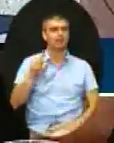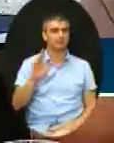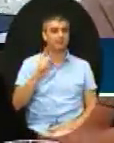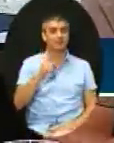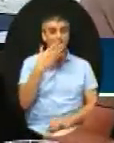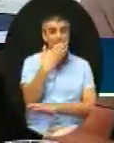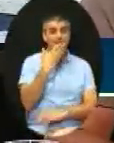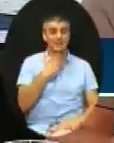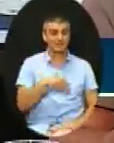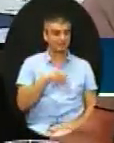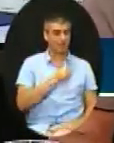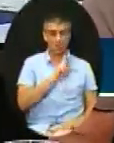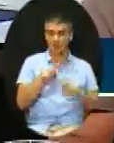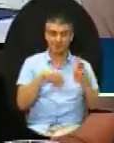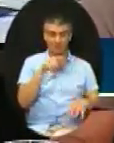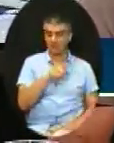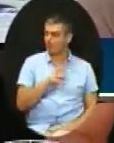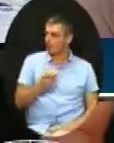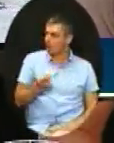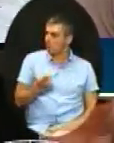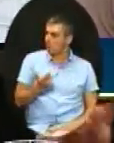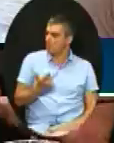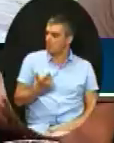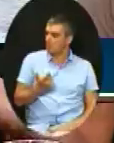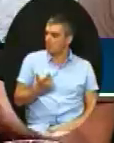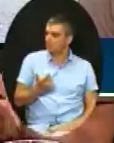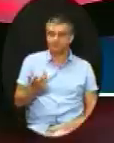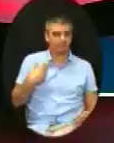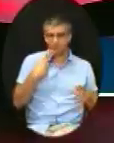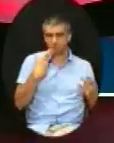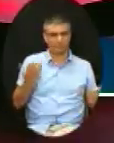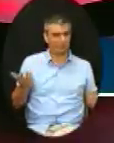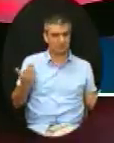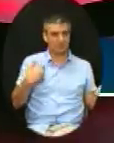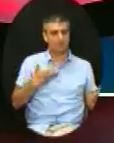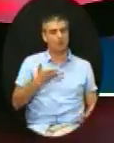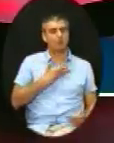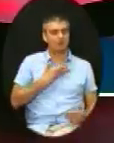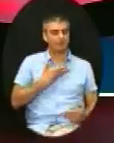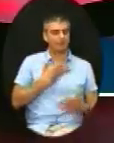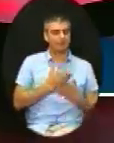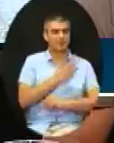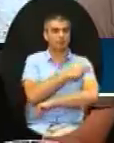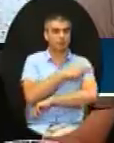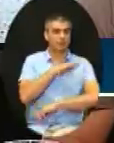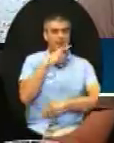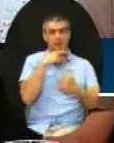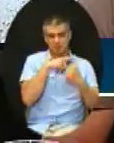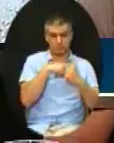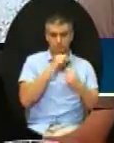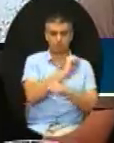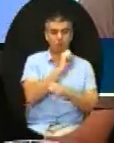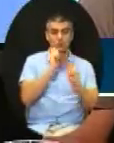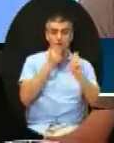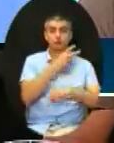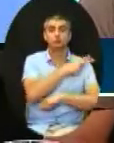זה שהמדינה לא מטפלת בזה. ולא למה? לא... אין לי תשובות. אנחנו מקבלים, החל ממשטרת מעלה אדומים, תלונות